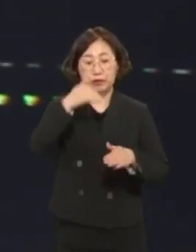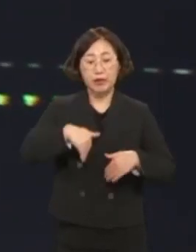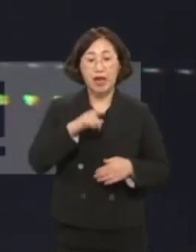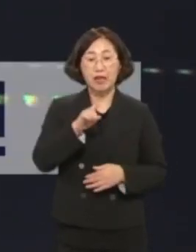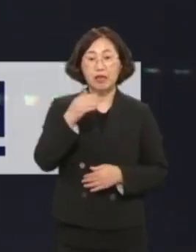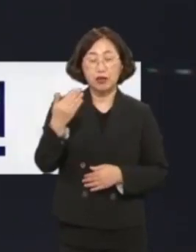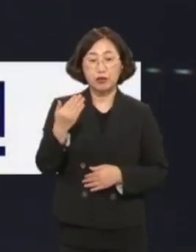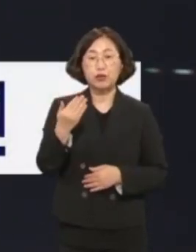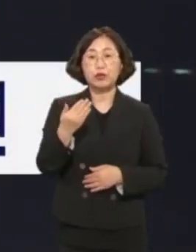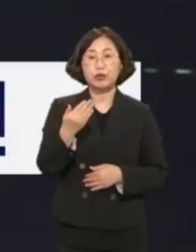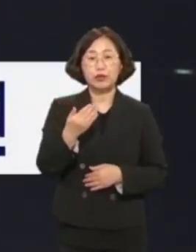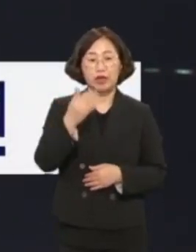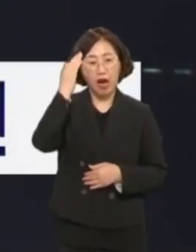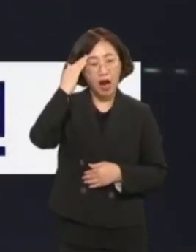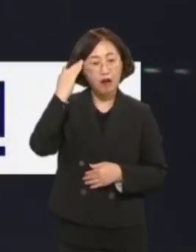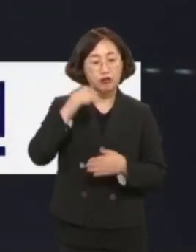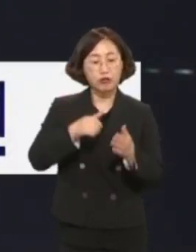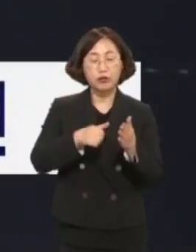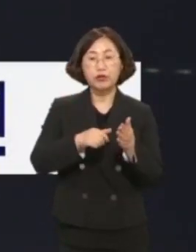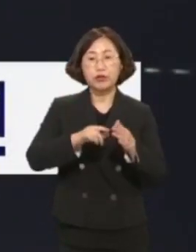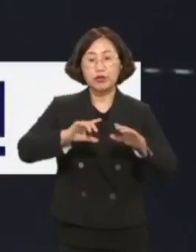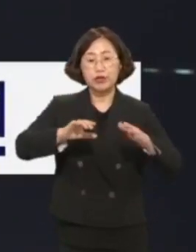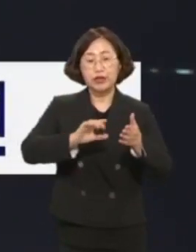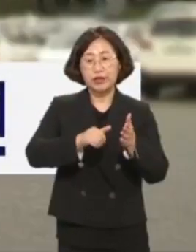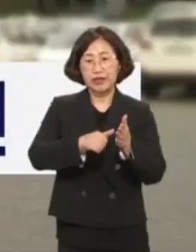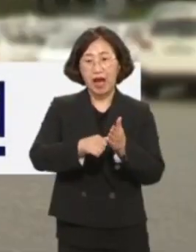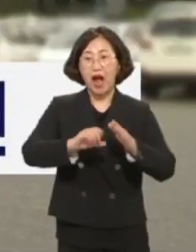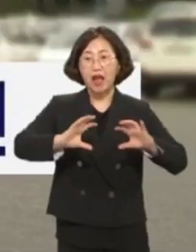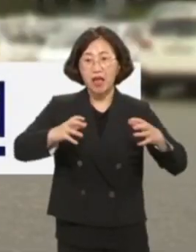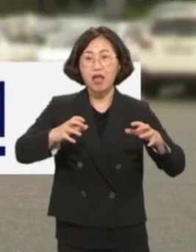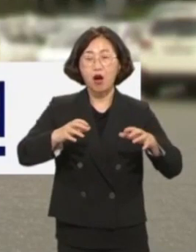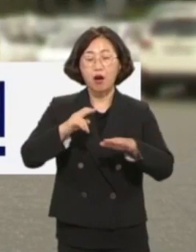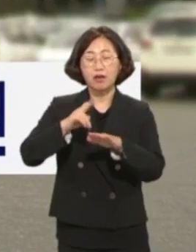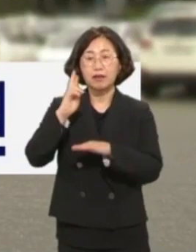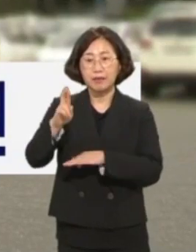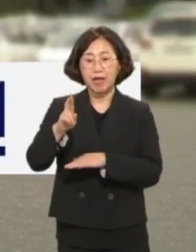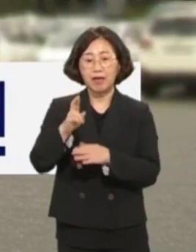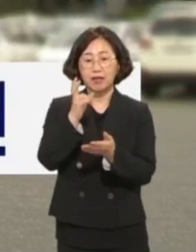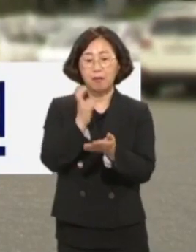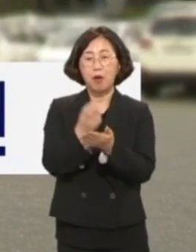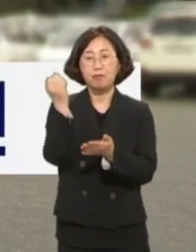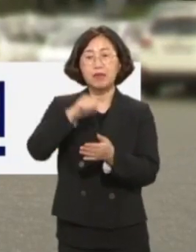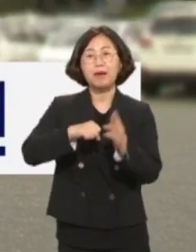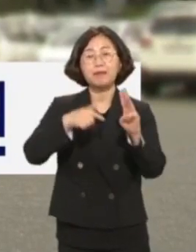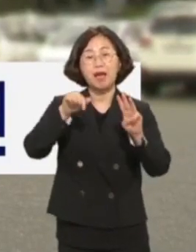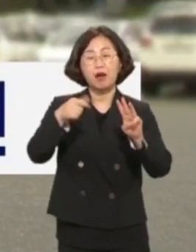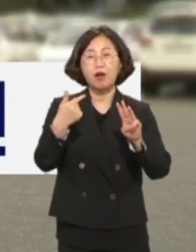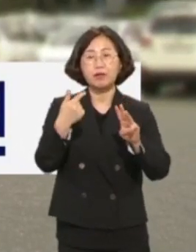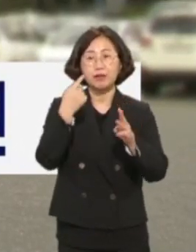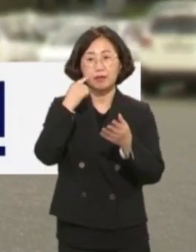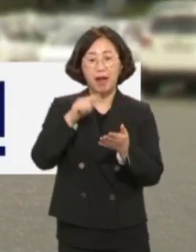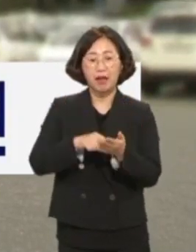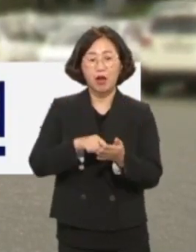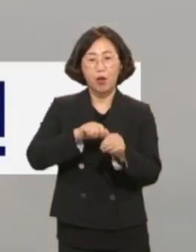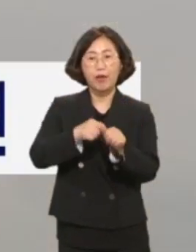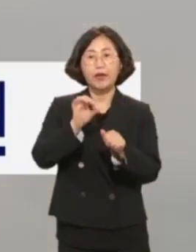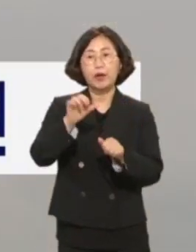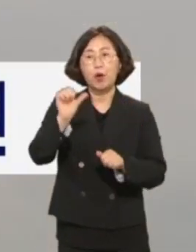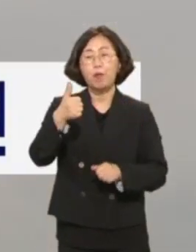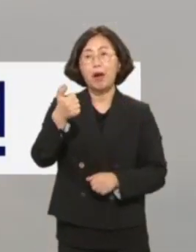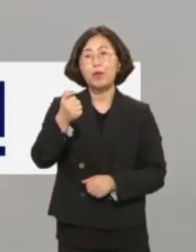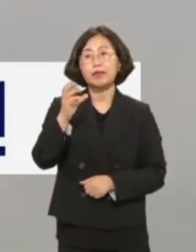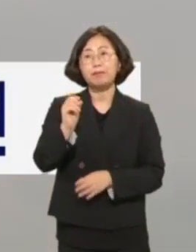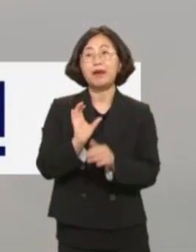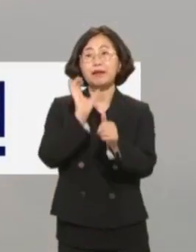충남소방본부는 한국타이어 금산공장에서 소방관계법령 위반사항 3건을 적발해 과태료 550만원을